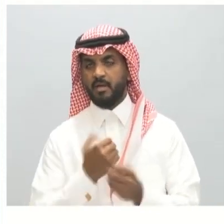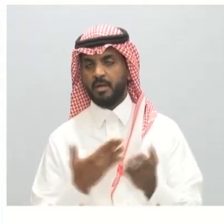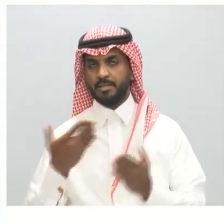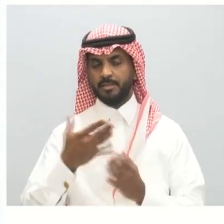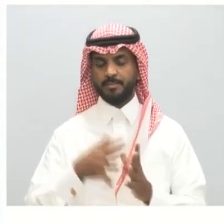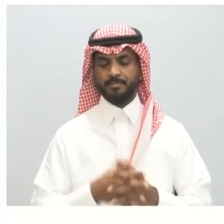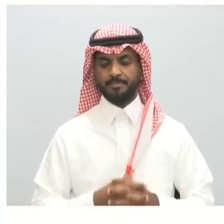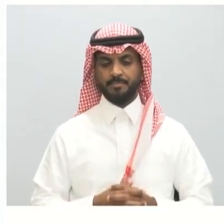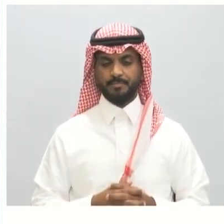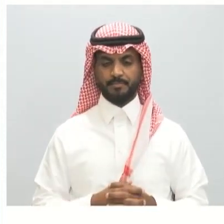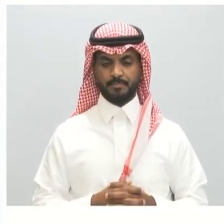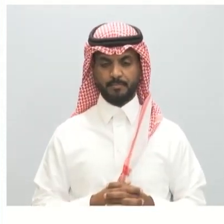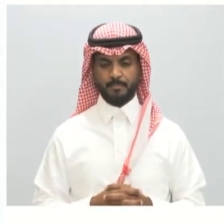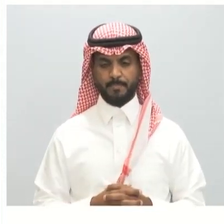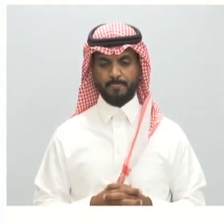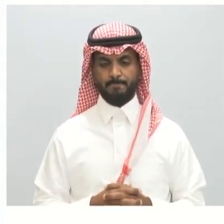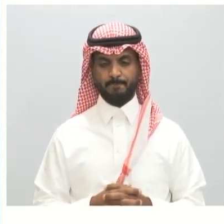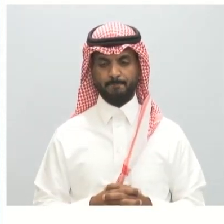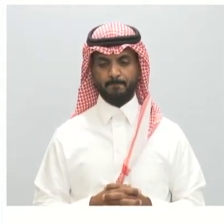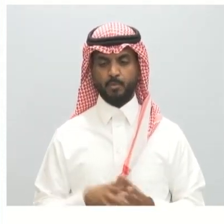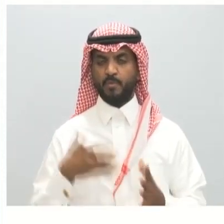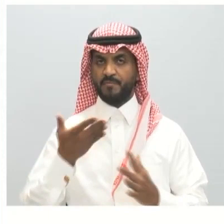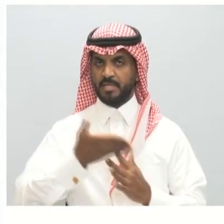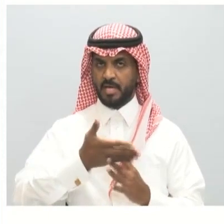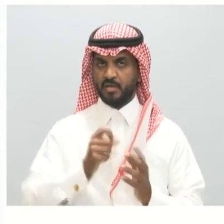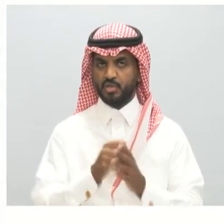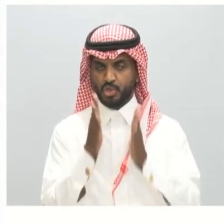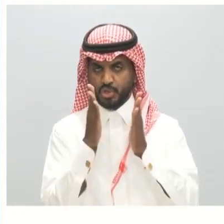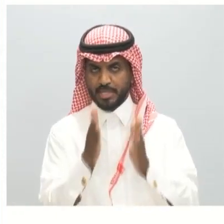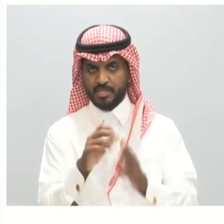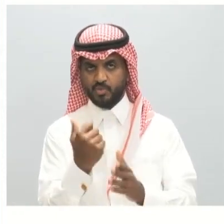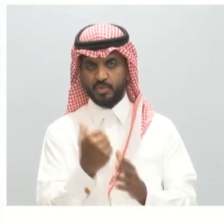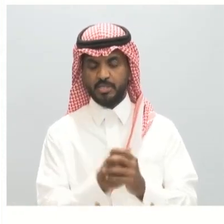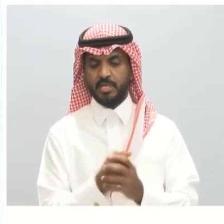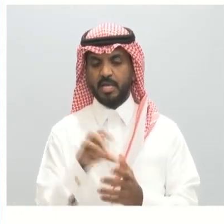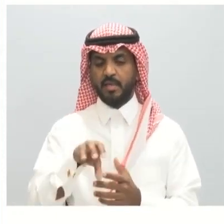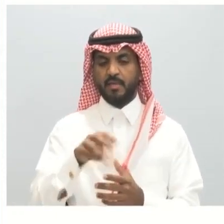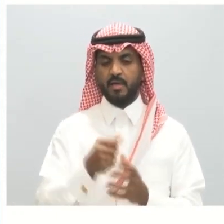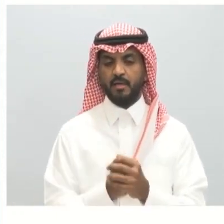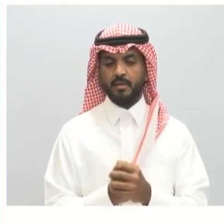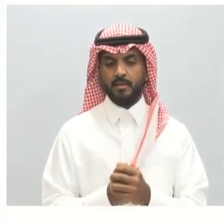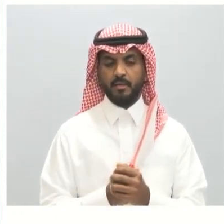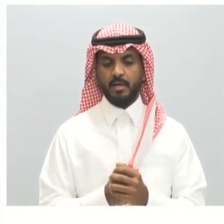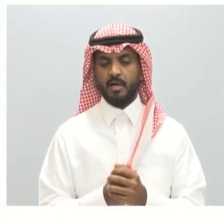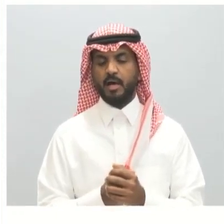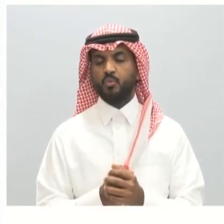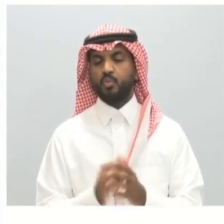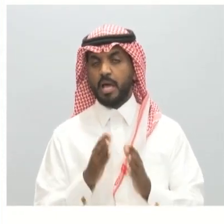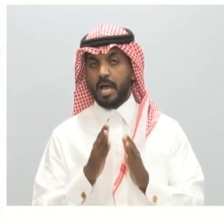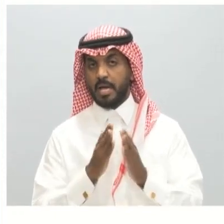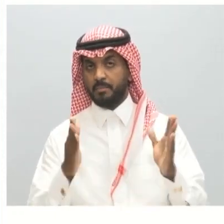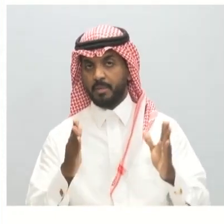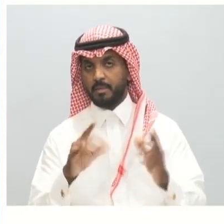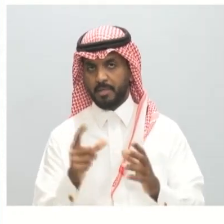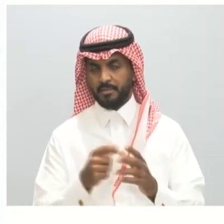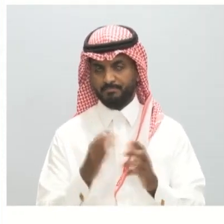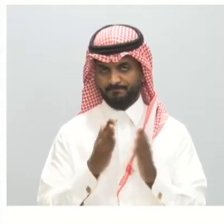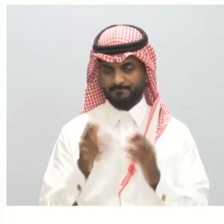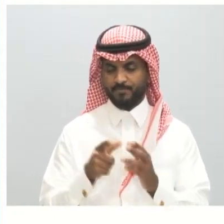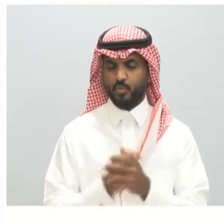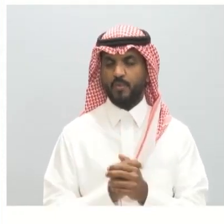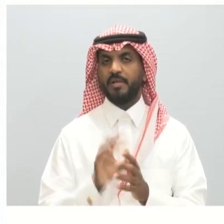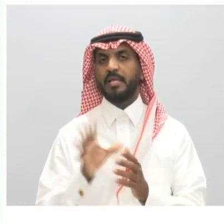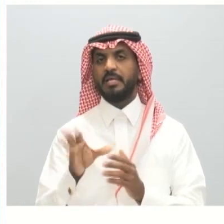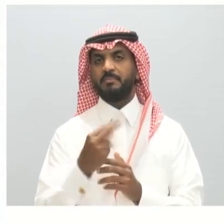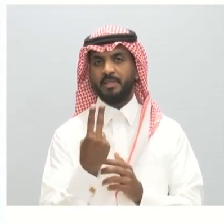حتى وفي داخل الشكل السداسي نضع لبنه اكبر من في القيمه